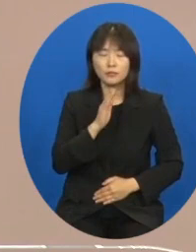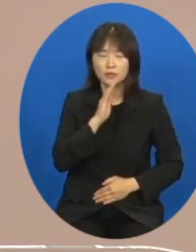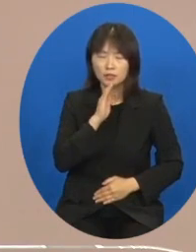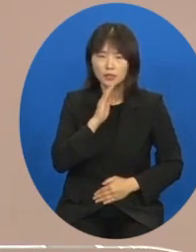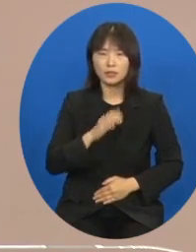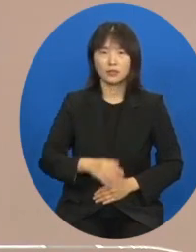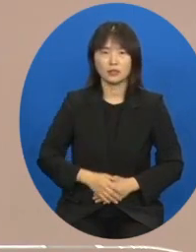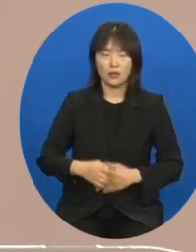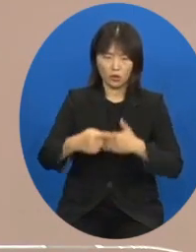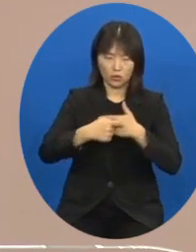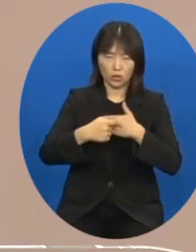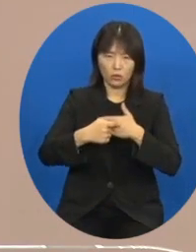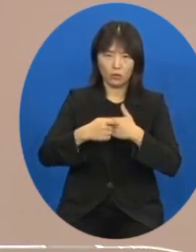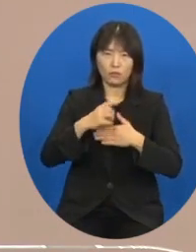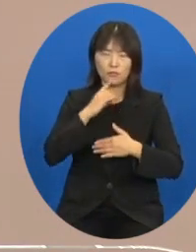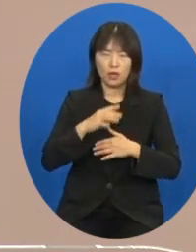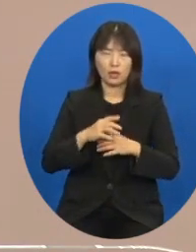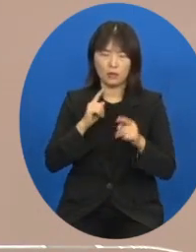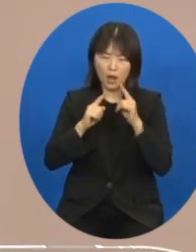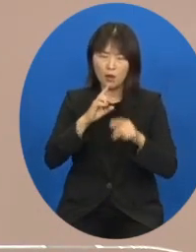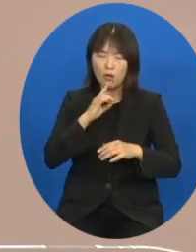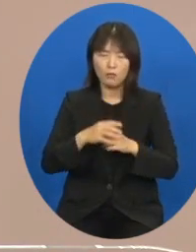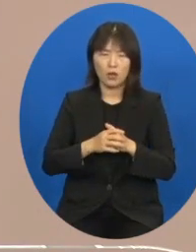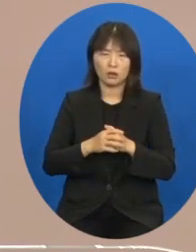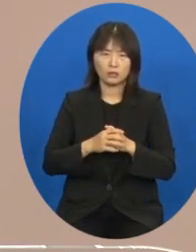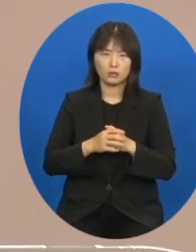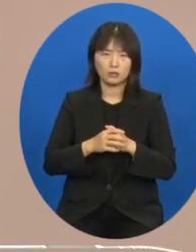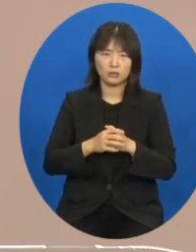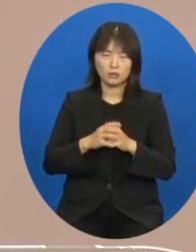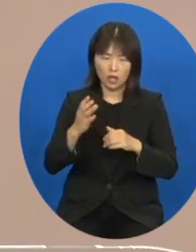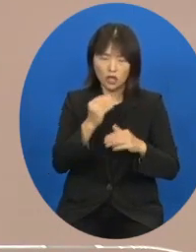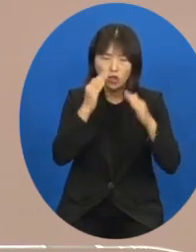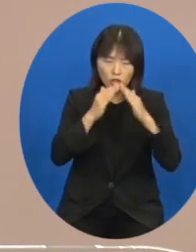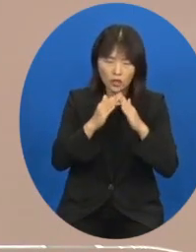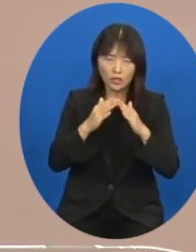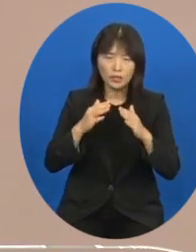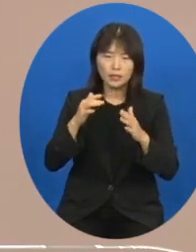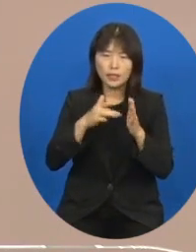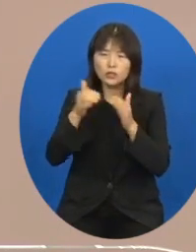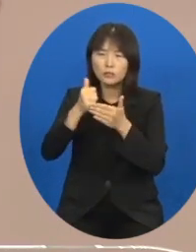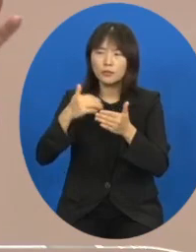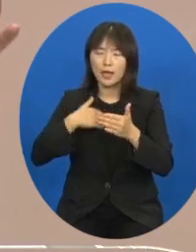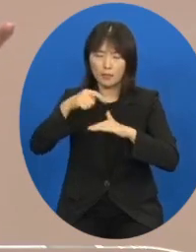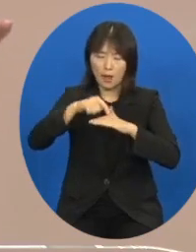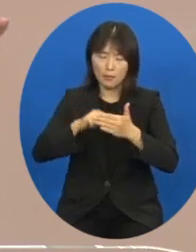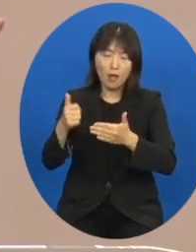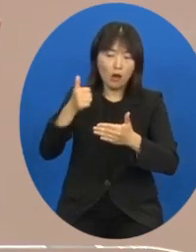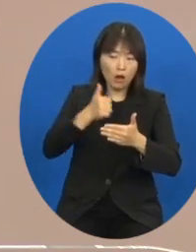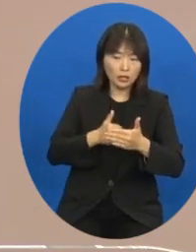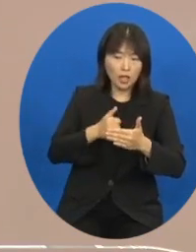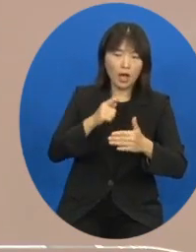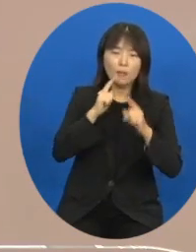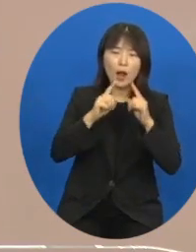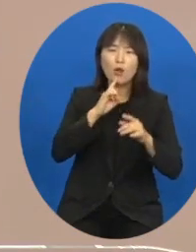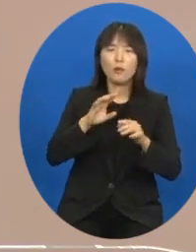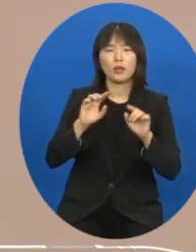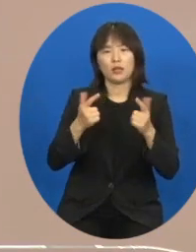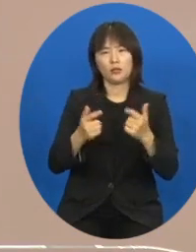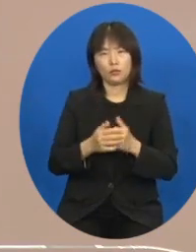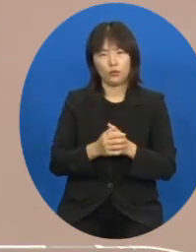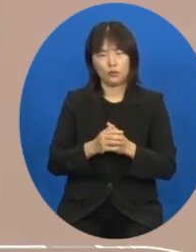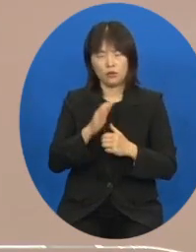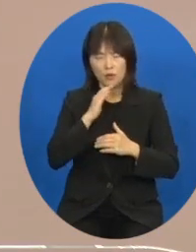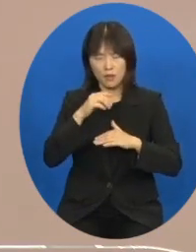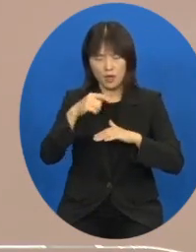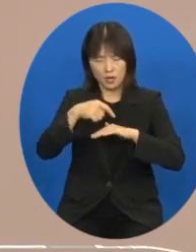진짜 겉으로만, 말로만 성전이다, 예수님 내 마음에 거하신다 하지 않고, 정말